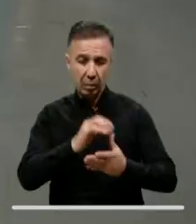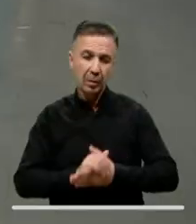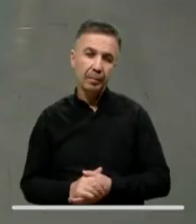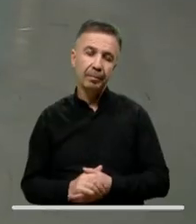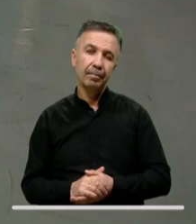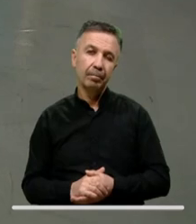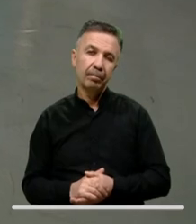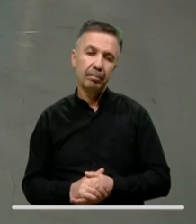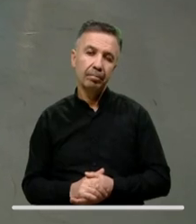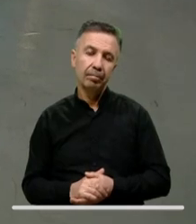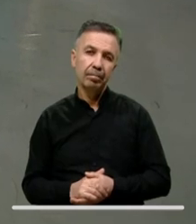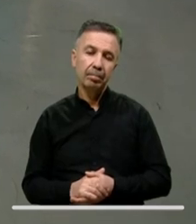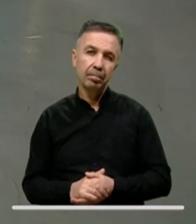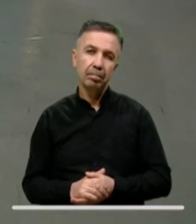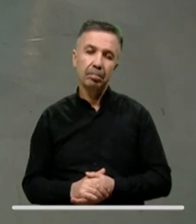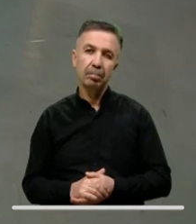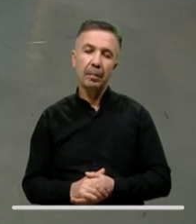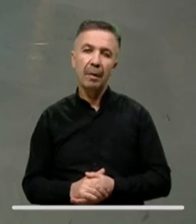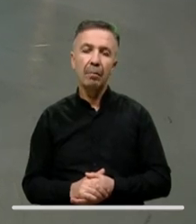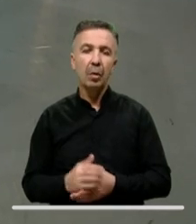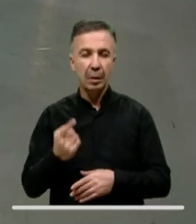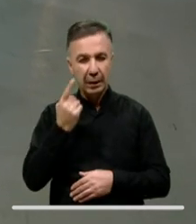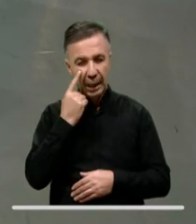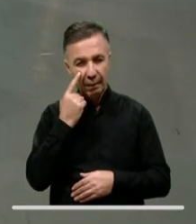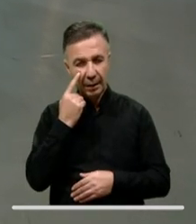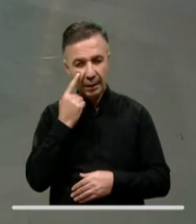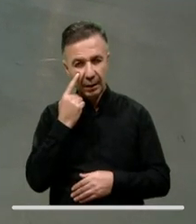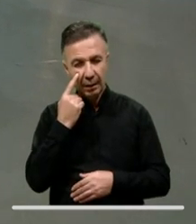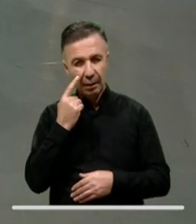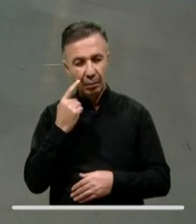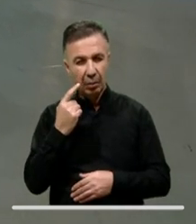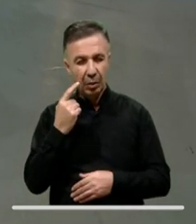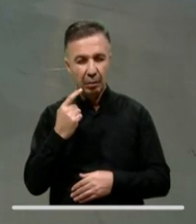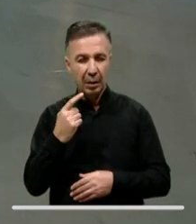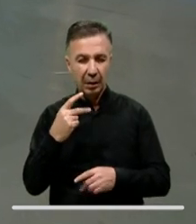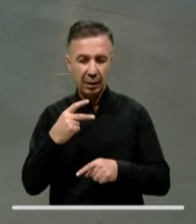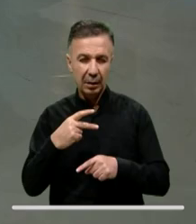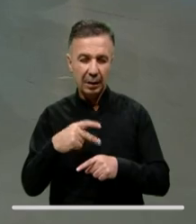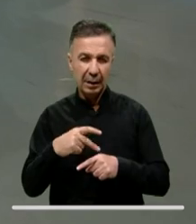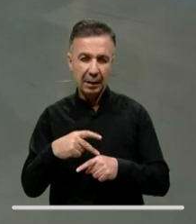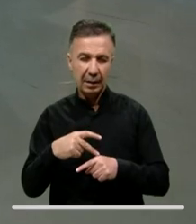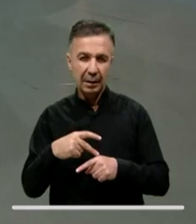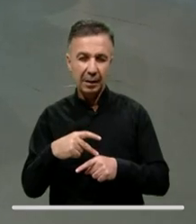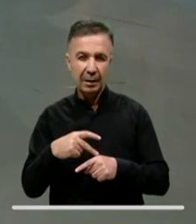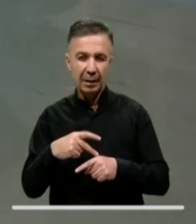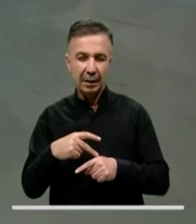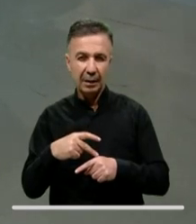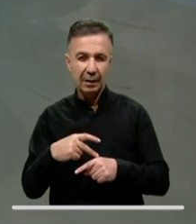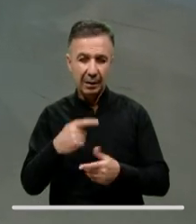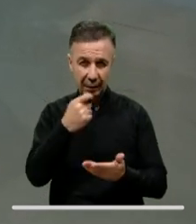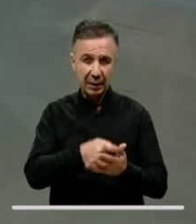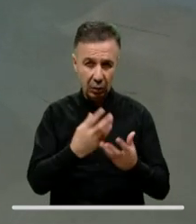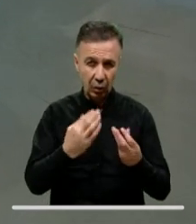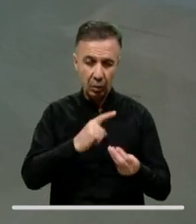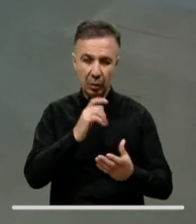soracak zannettim. Ama hani bu devlet eliyle yapılsın mı diye sordu. Müsaadeniz evet. olursa iki soruyu beraber cevaplayalım. Seviniriz efendim. Tabii